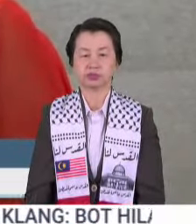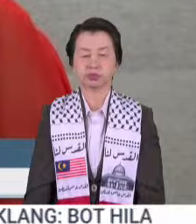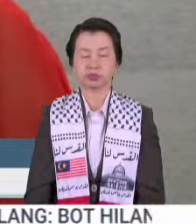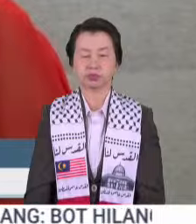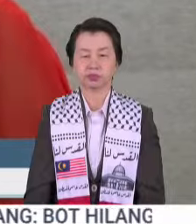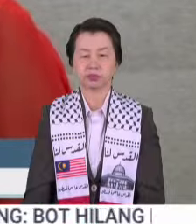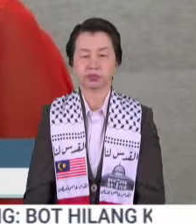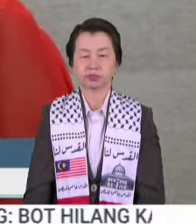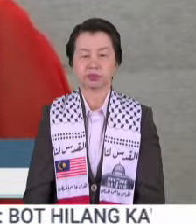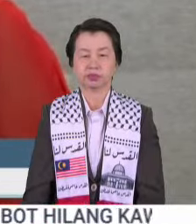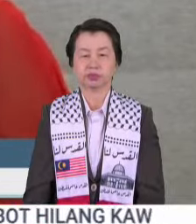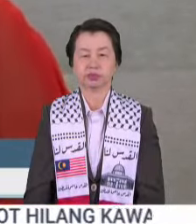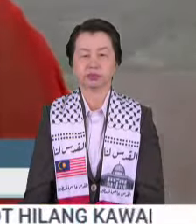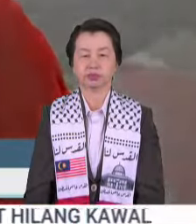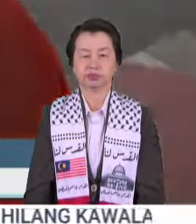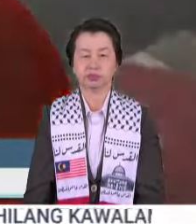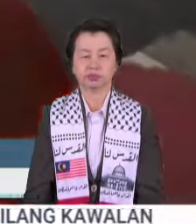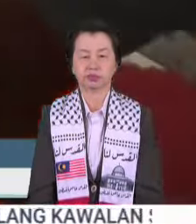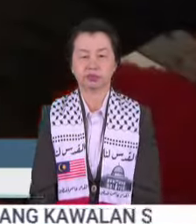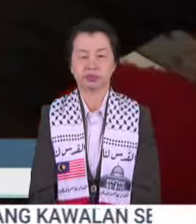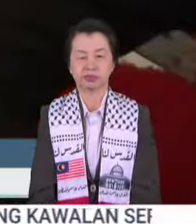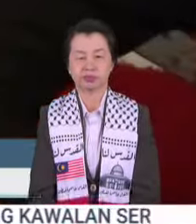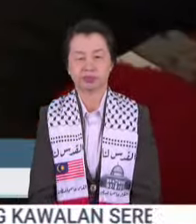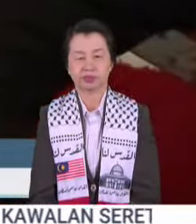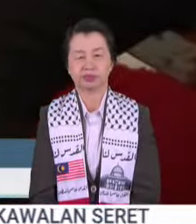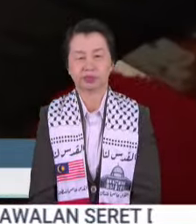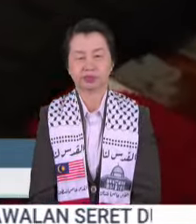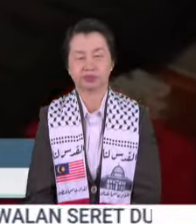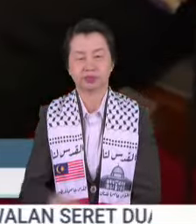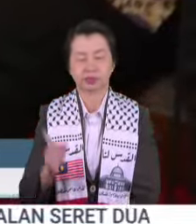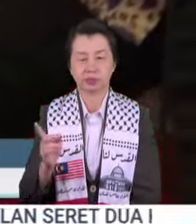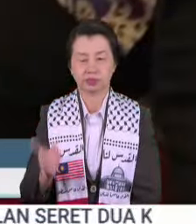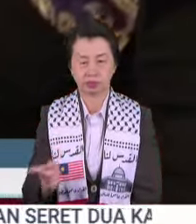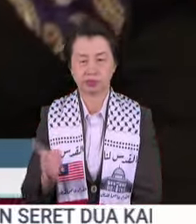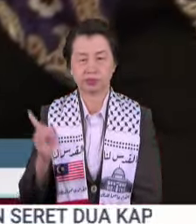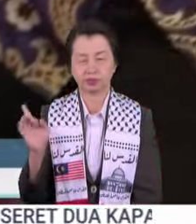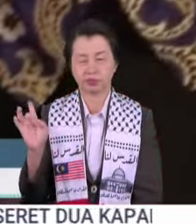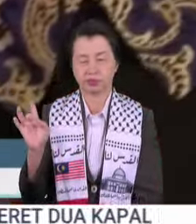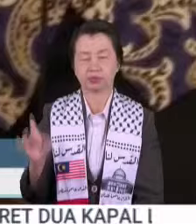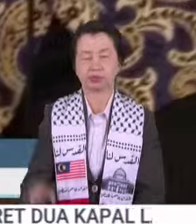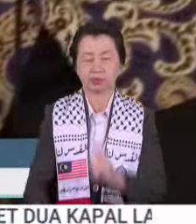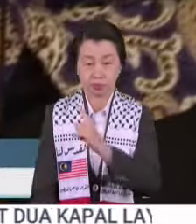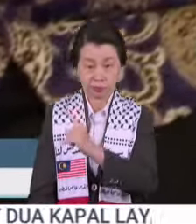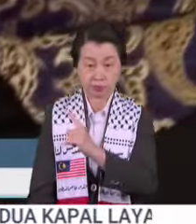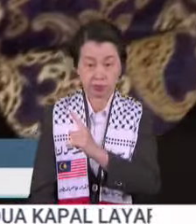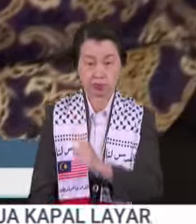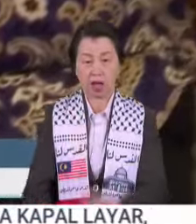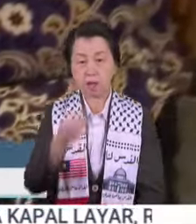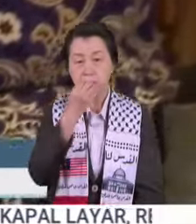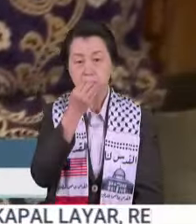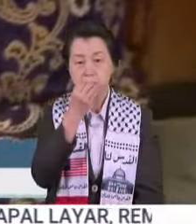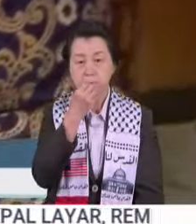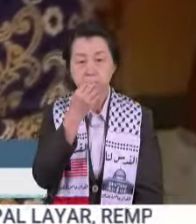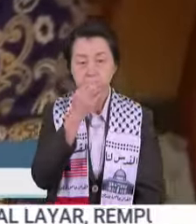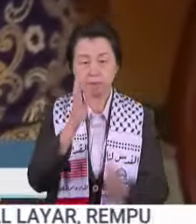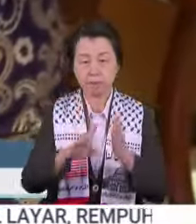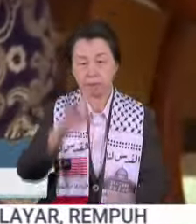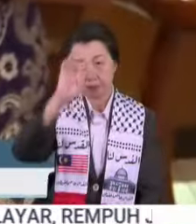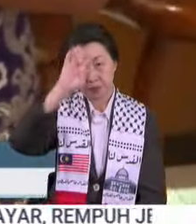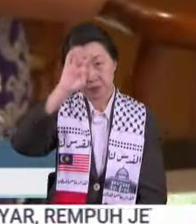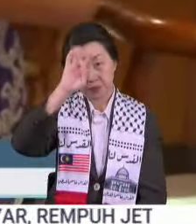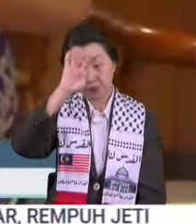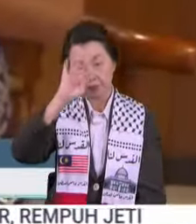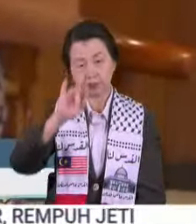ya dipwali waltek baik ini merupakan salah satu Makanan tradisi yang